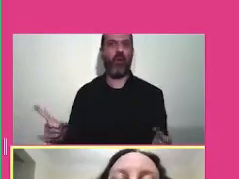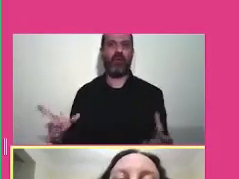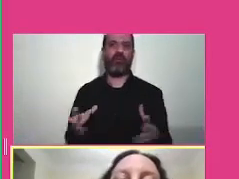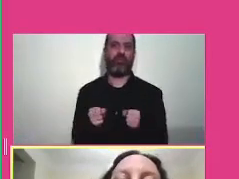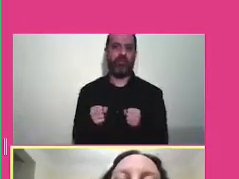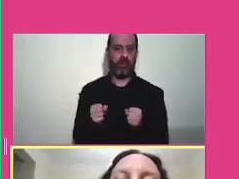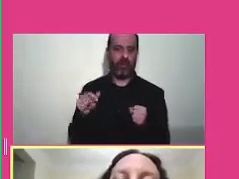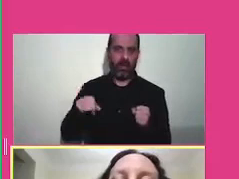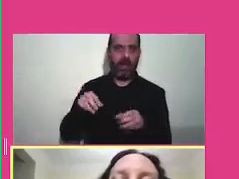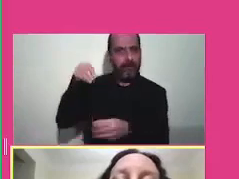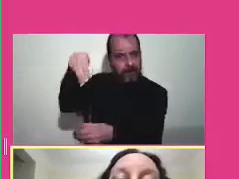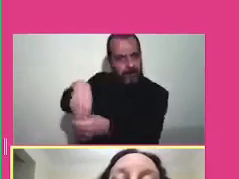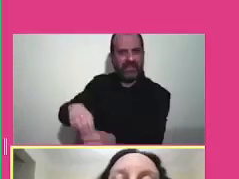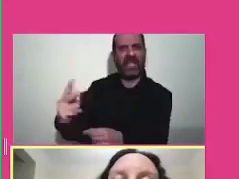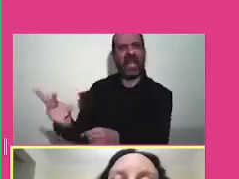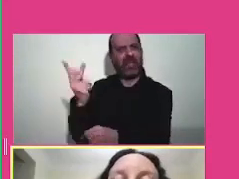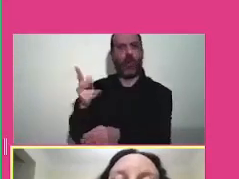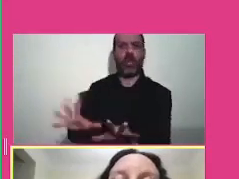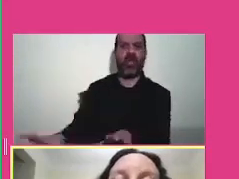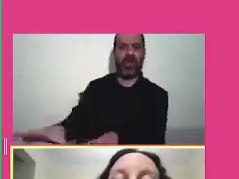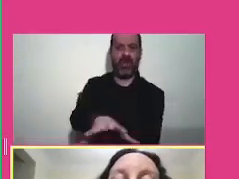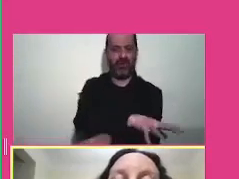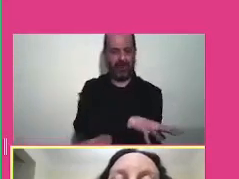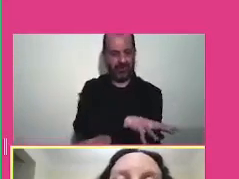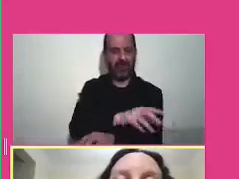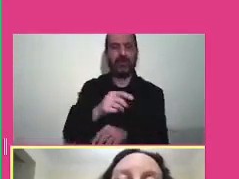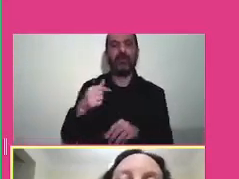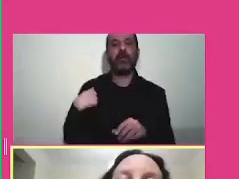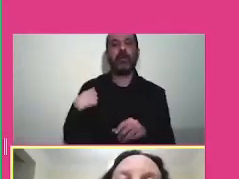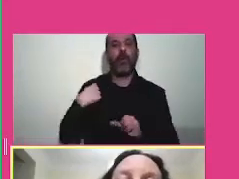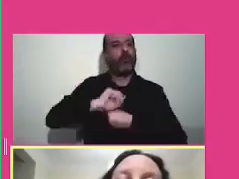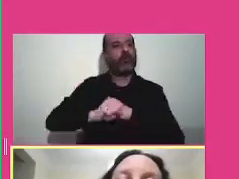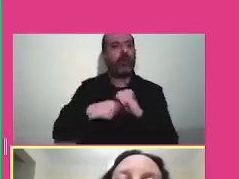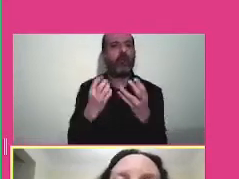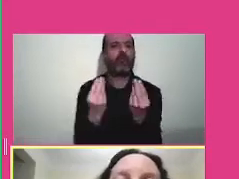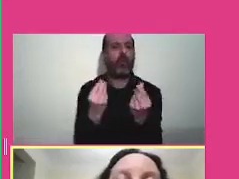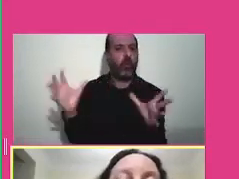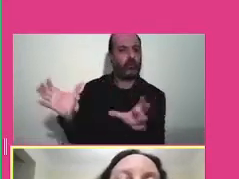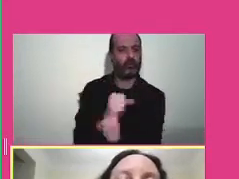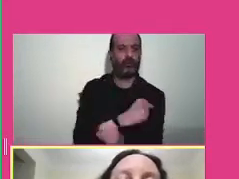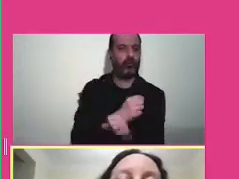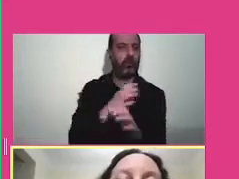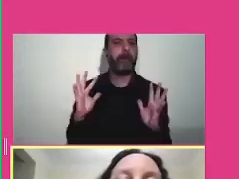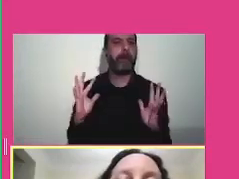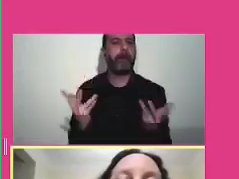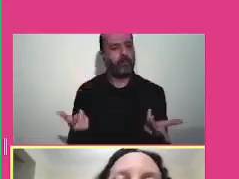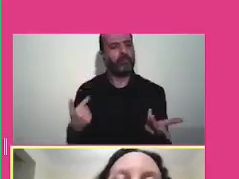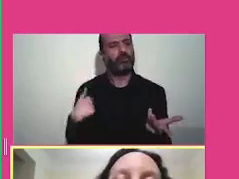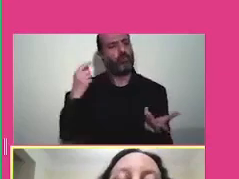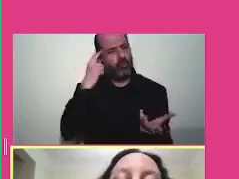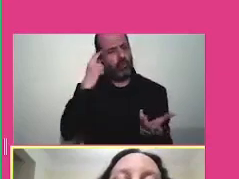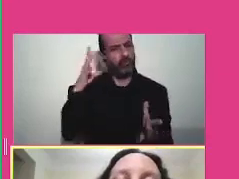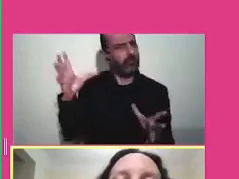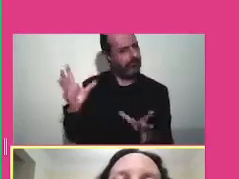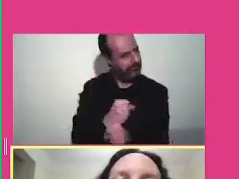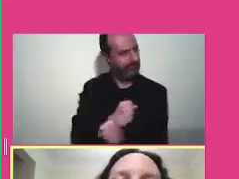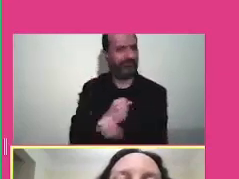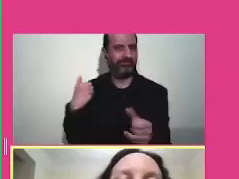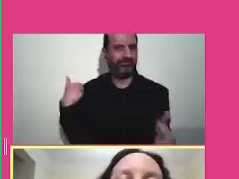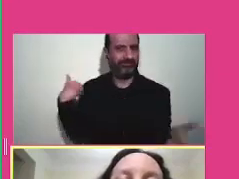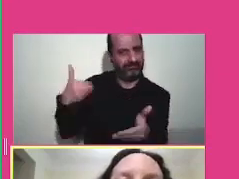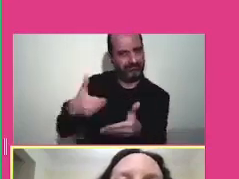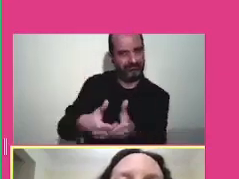αυτό θέλαμε να το προσπαθήσαμε να το πετύχουμε και πιστεύω το πετύχαμε σε πολύ μεγάλο βαθμό, παρόλες